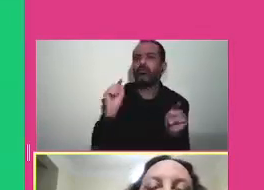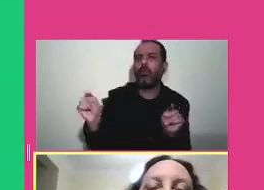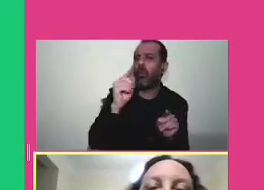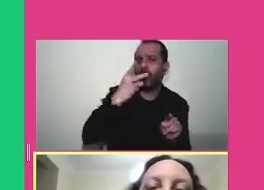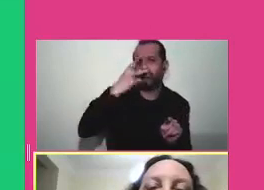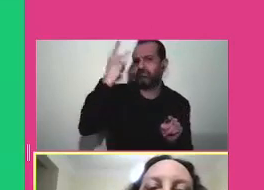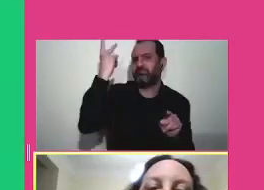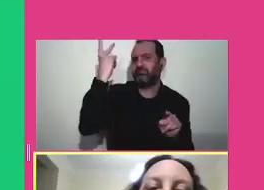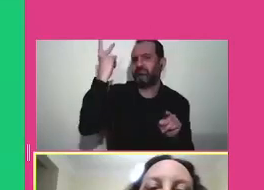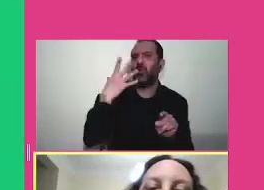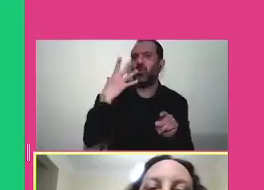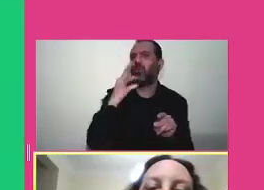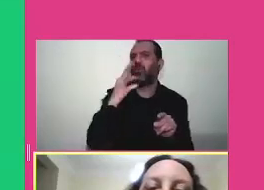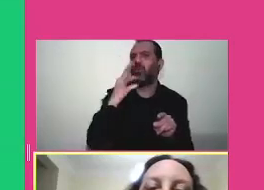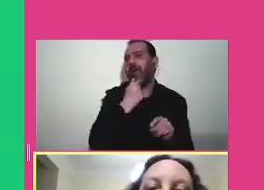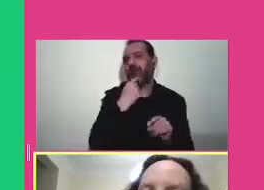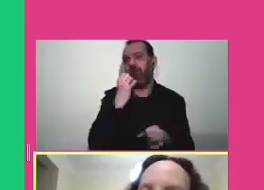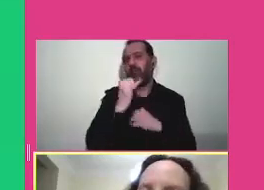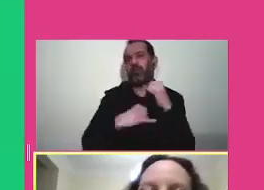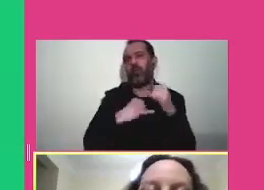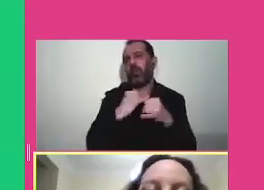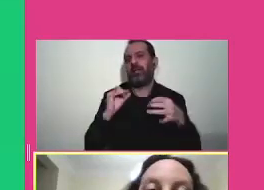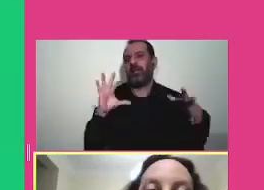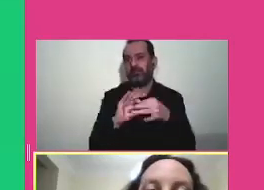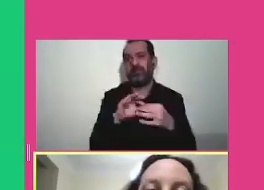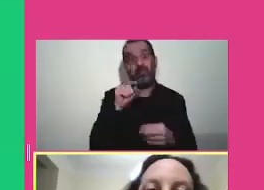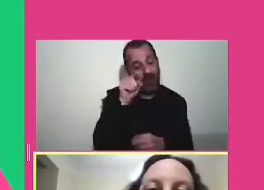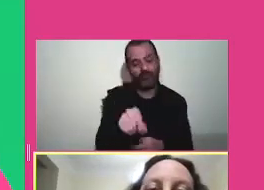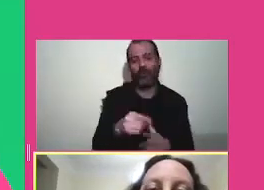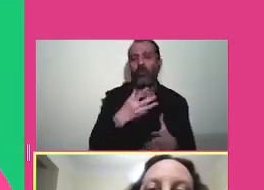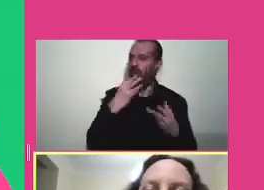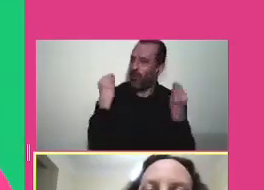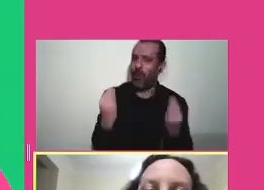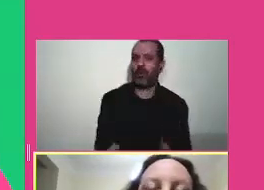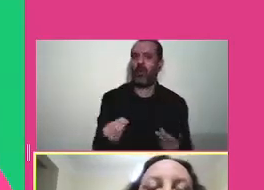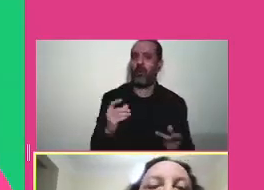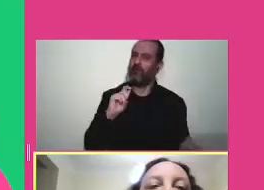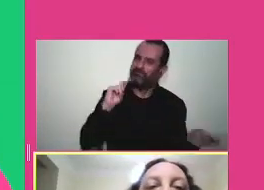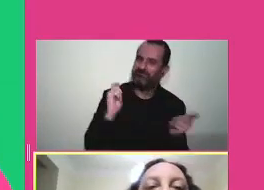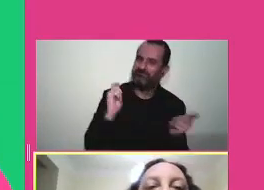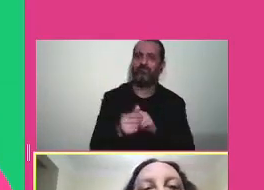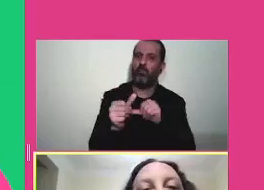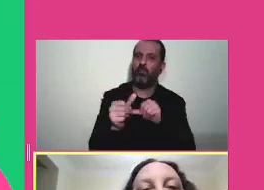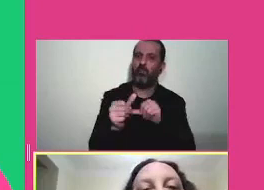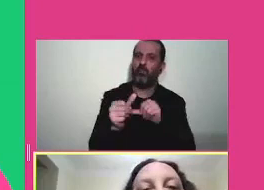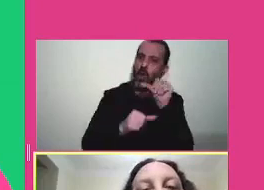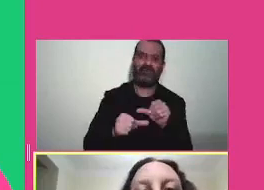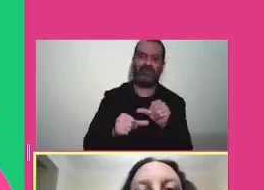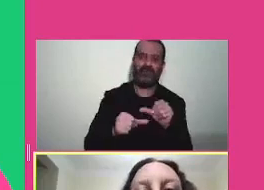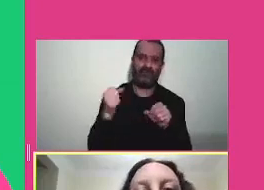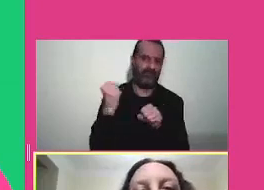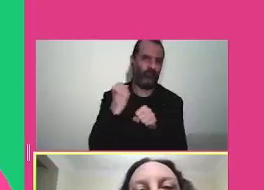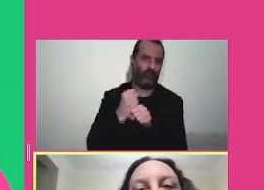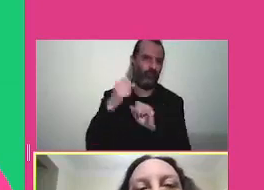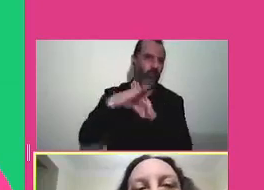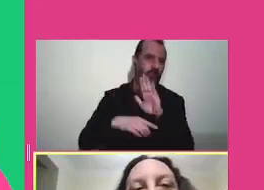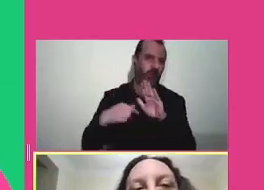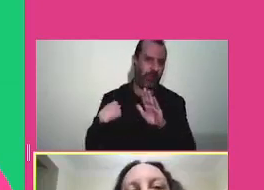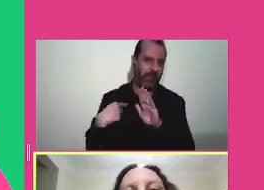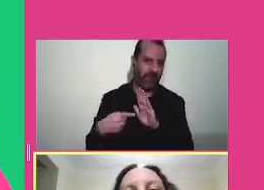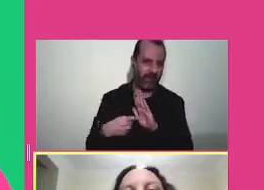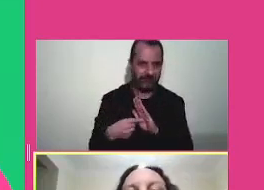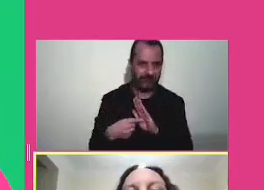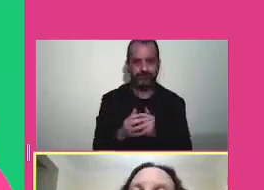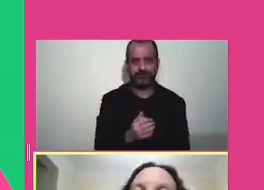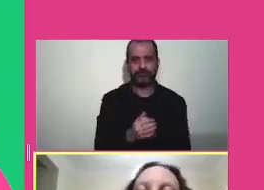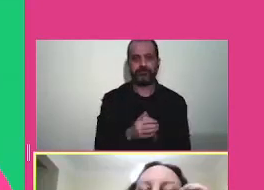πολύ έτσι όμορφη αλλαγή στο έργο. Η πιο ίσως